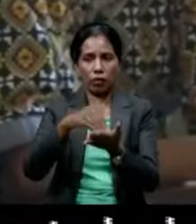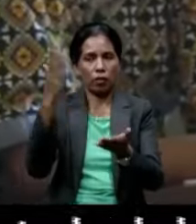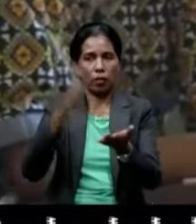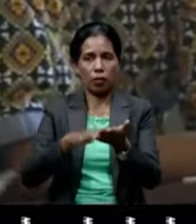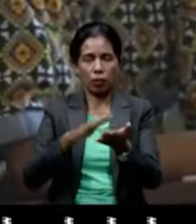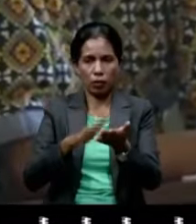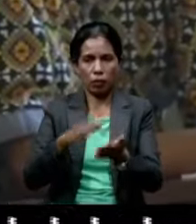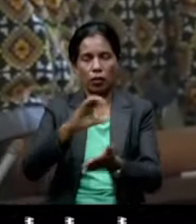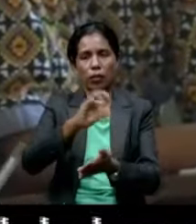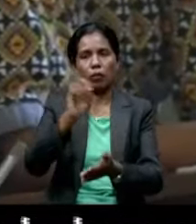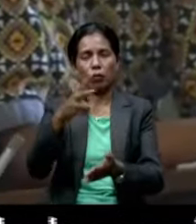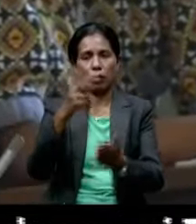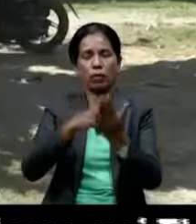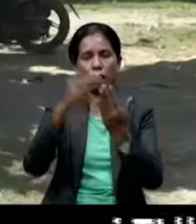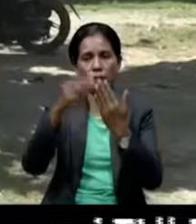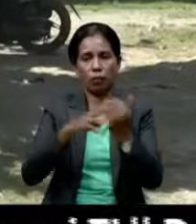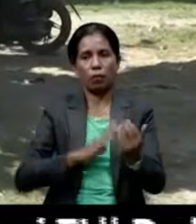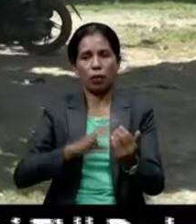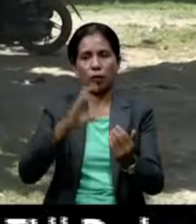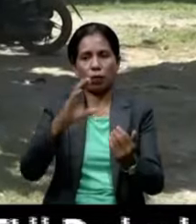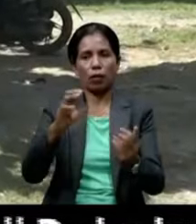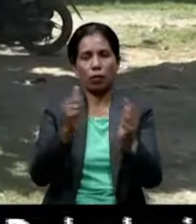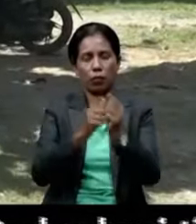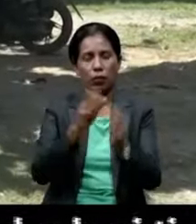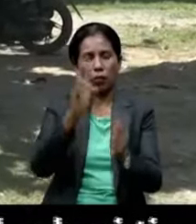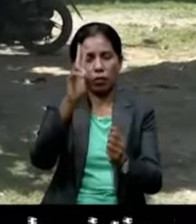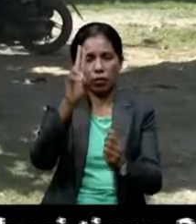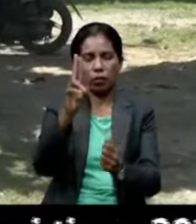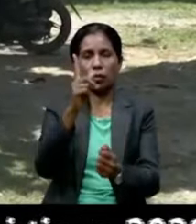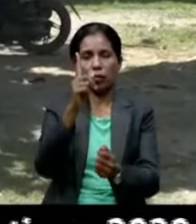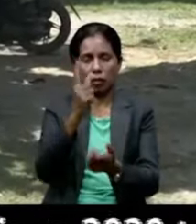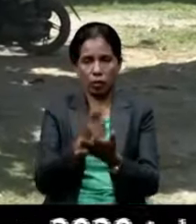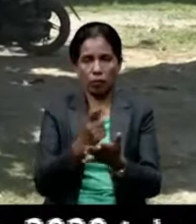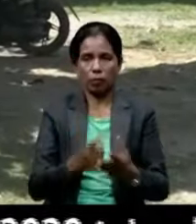insinyur sekundari Geraldo Novembro Bekora amutu krihun ida resin Lamberto da Silva GMN.